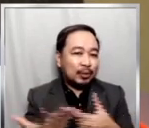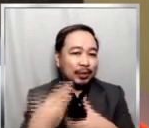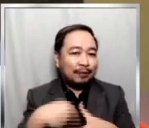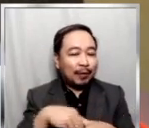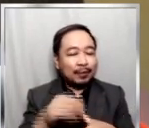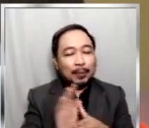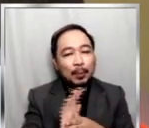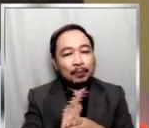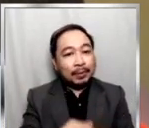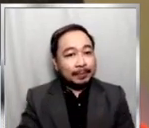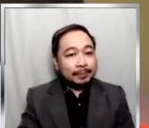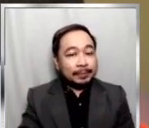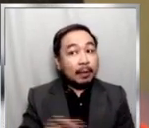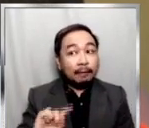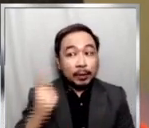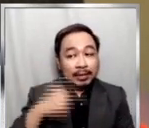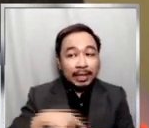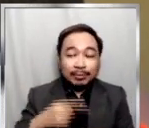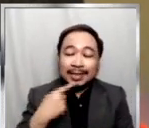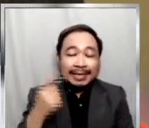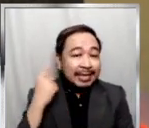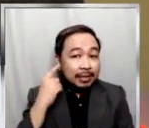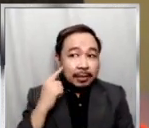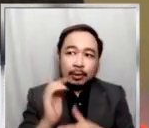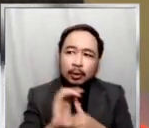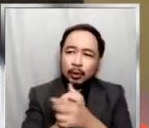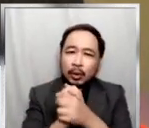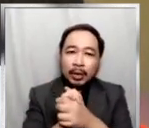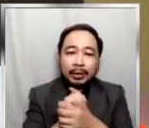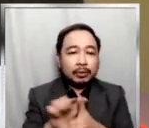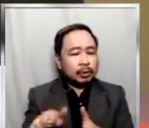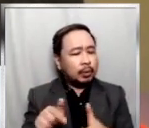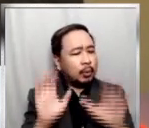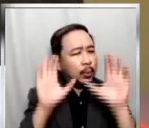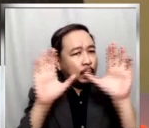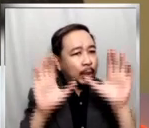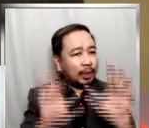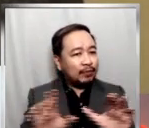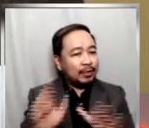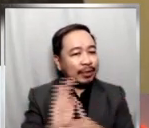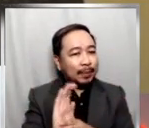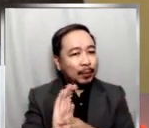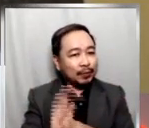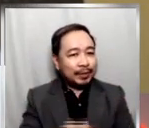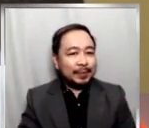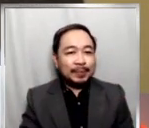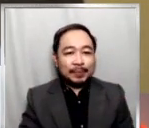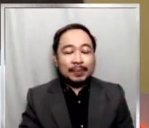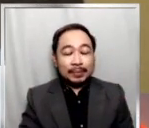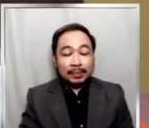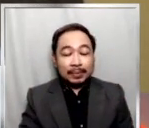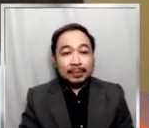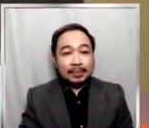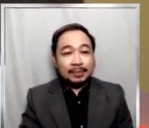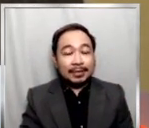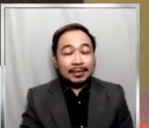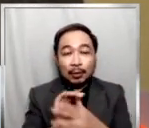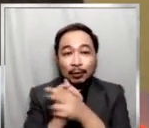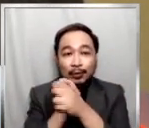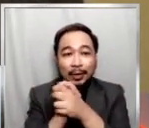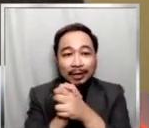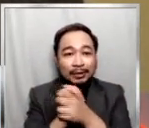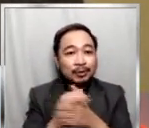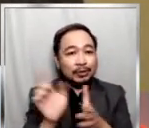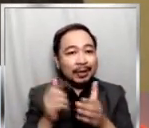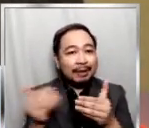na sinabi niya na congratulations. Sabi niya, you did great in this movie. Sabi niya, congratulations in advance. Sabi